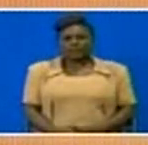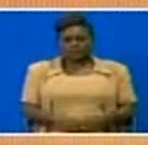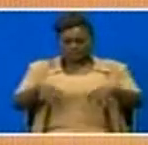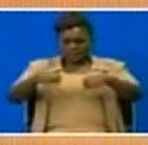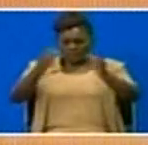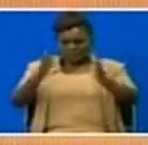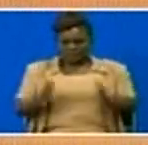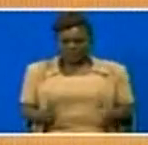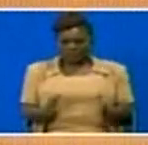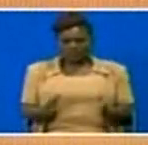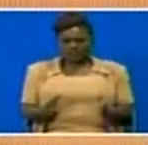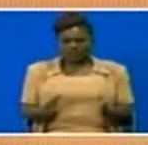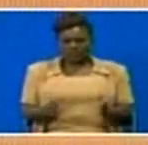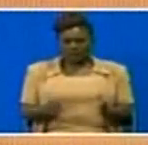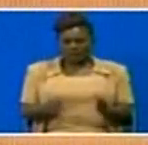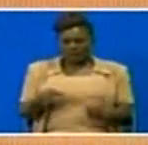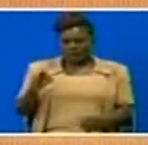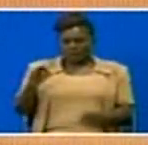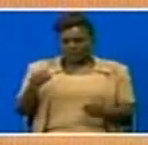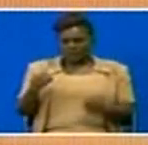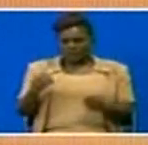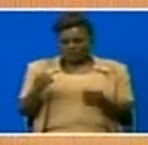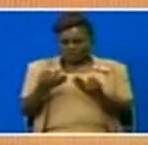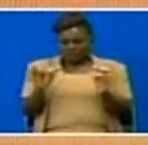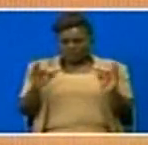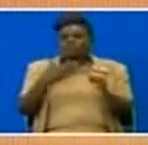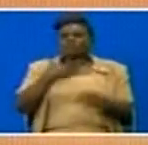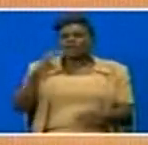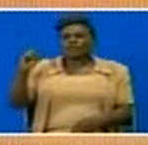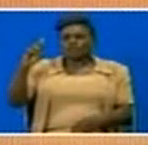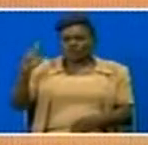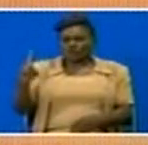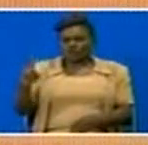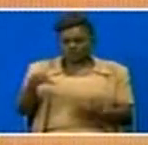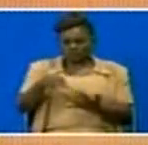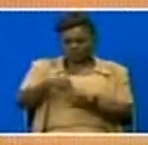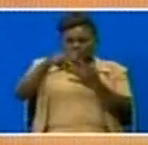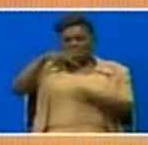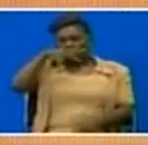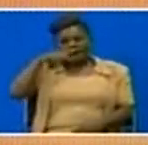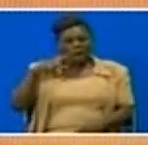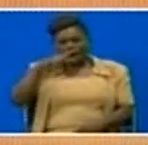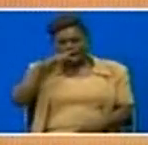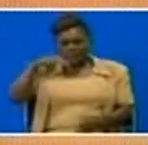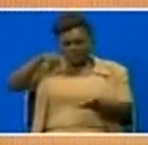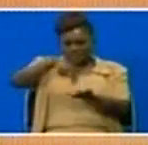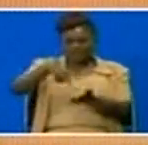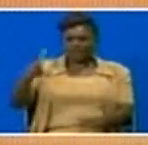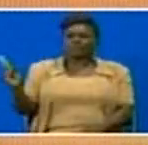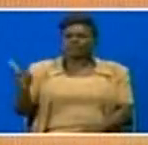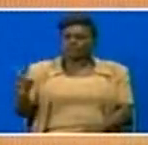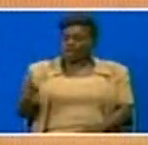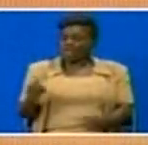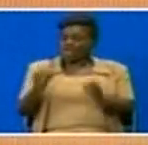Mwenyekiti wa chama cha uzalendo wa Vinya Ndeti ameutaka muungano wa CORD kumteua Kalonzo Musyoka kuwania urais kupitia tiketi hiyo,